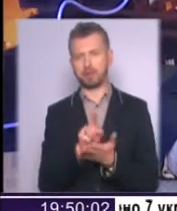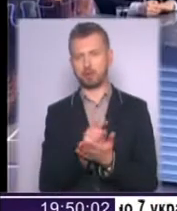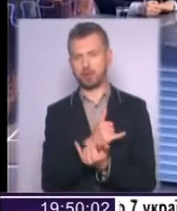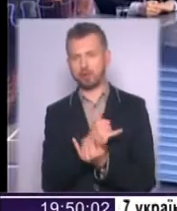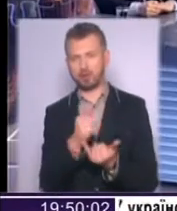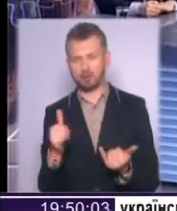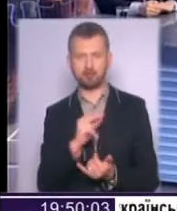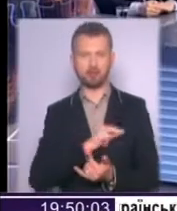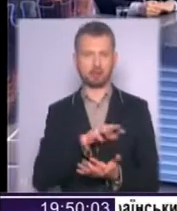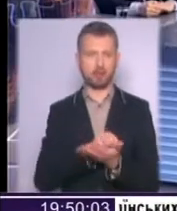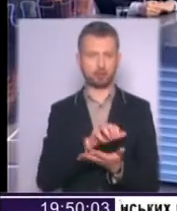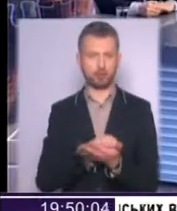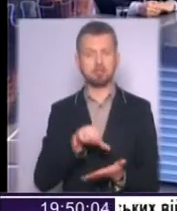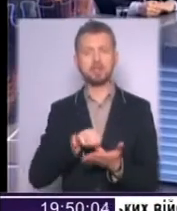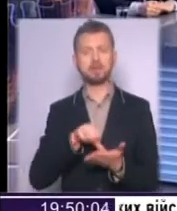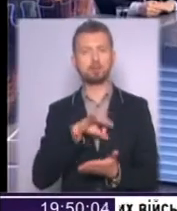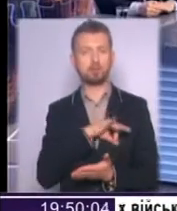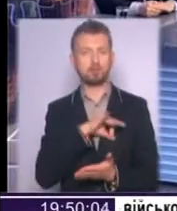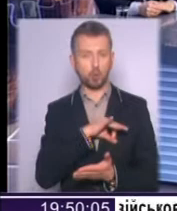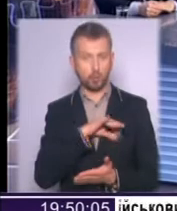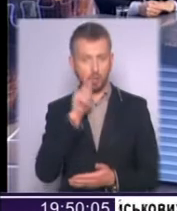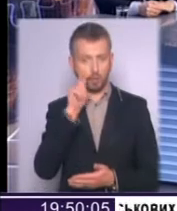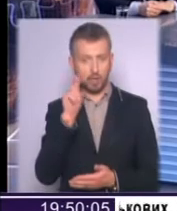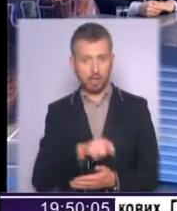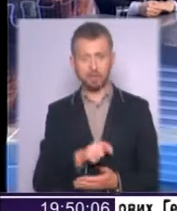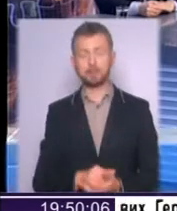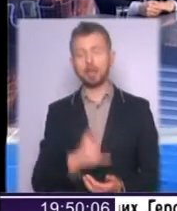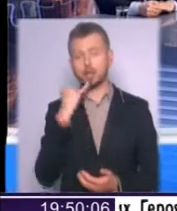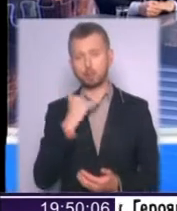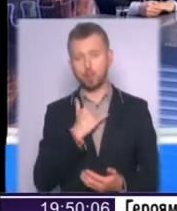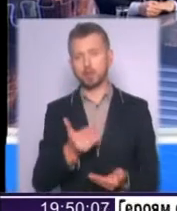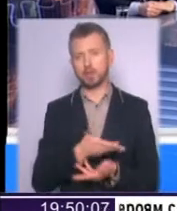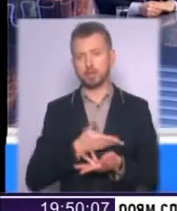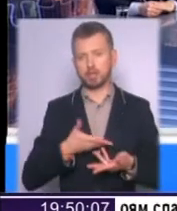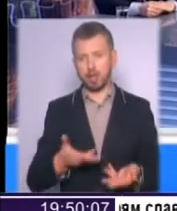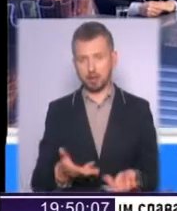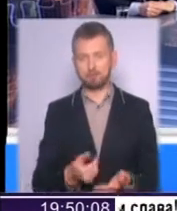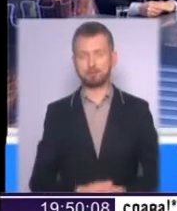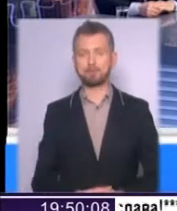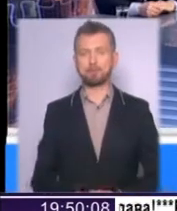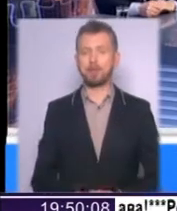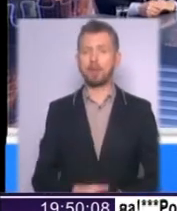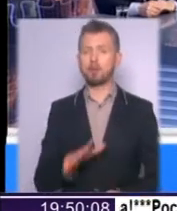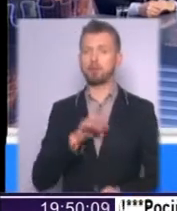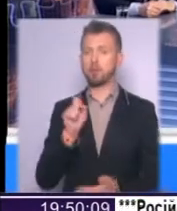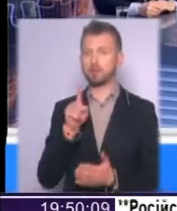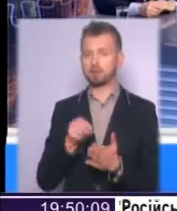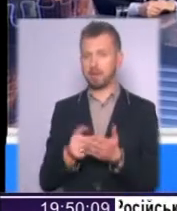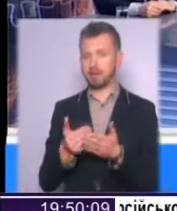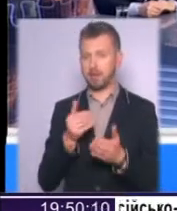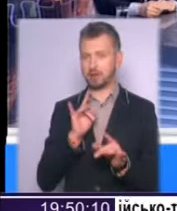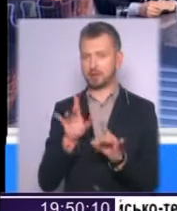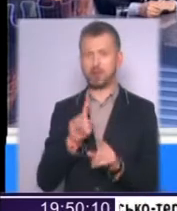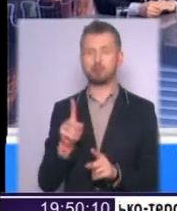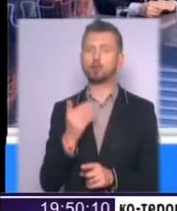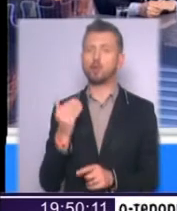профспілок у Верховній Раді України і гостем нашої програми. 223-09-71. Будь ласка, долучайтеся до нашої дискусії. Було запитання перед рекламою. Що